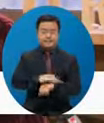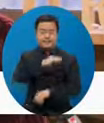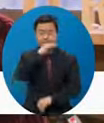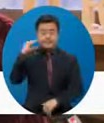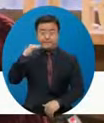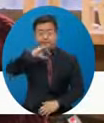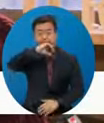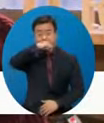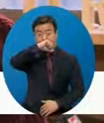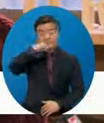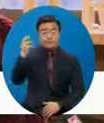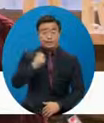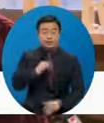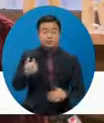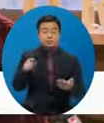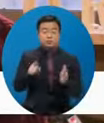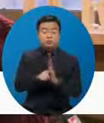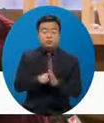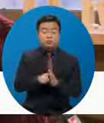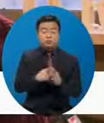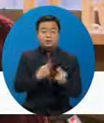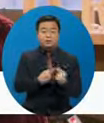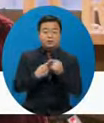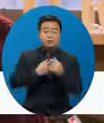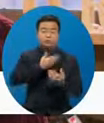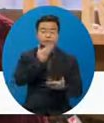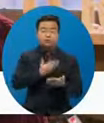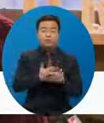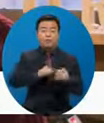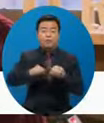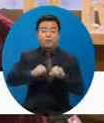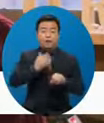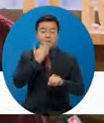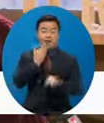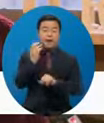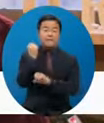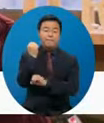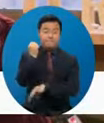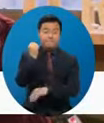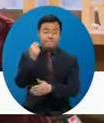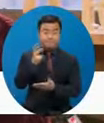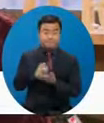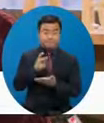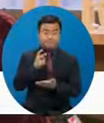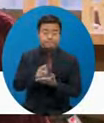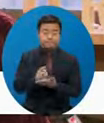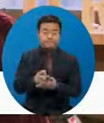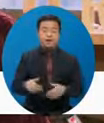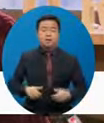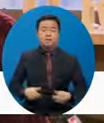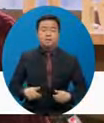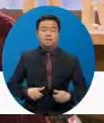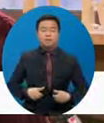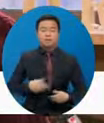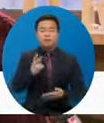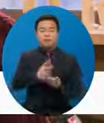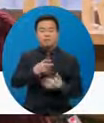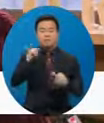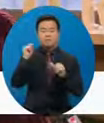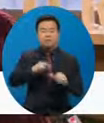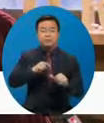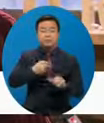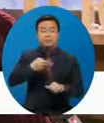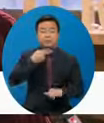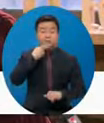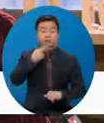확보하려면 가장 중요한 것은 이것을 반드시 집행할 수 있는 법적인 근거가 있어야 되는데, 즉 법령이 있어야 되는데 법령이 없다는 것이죠.